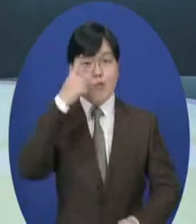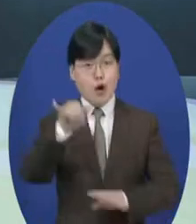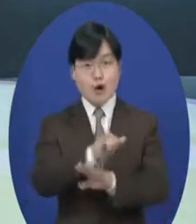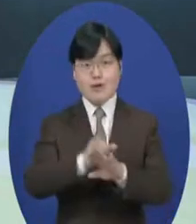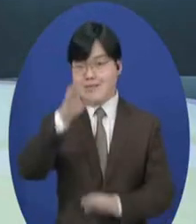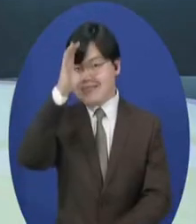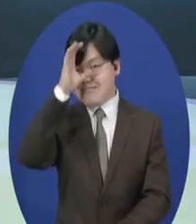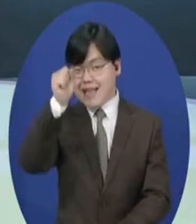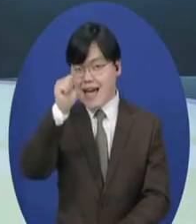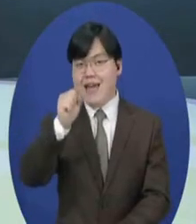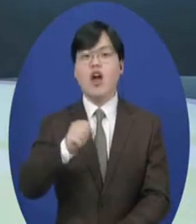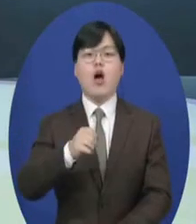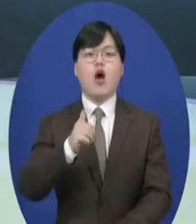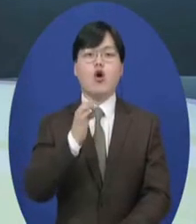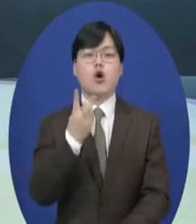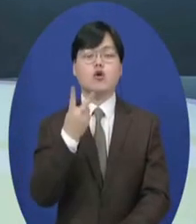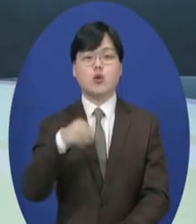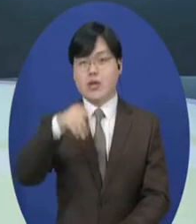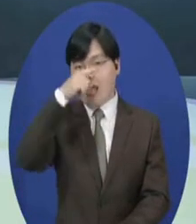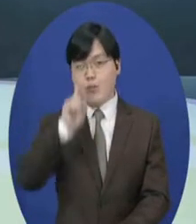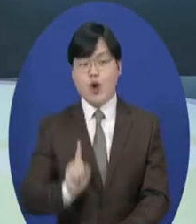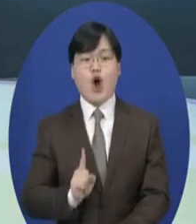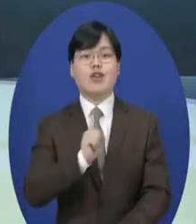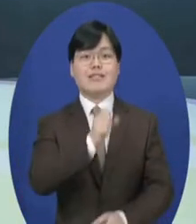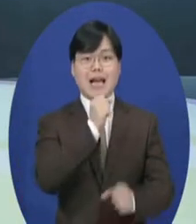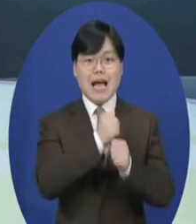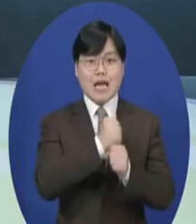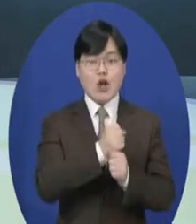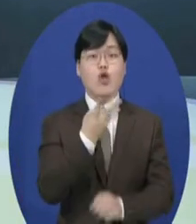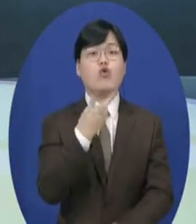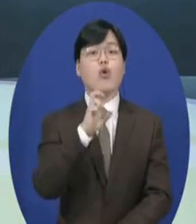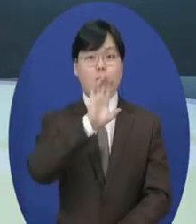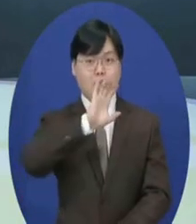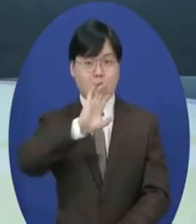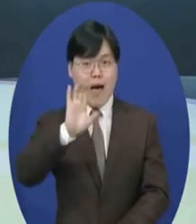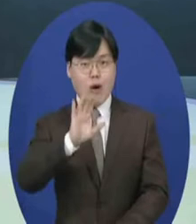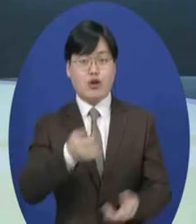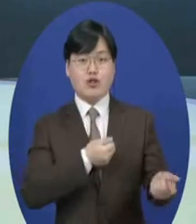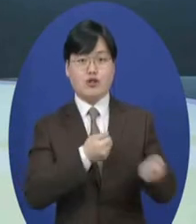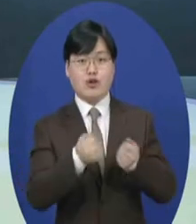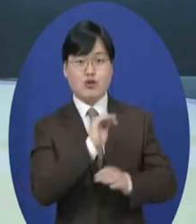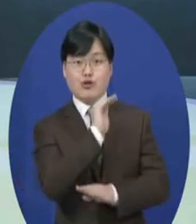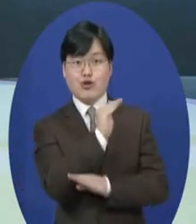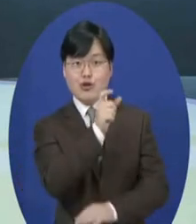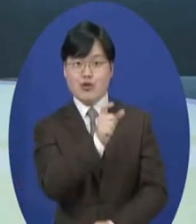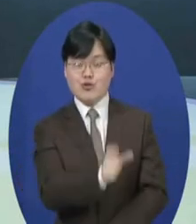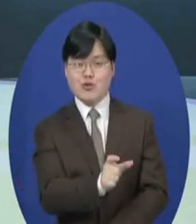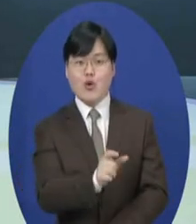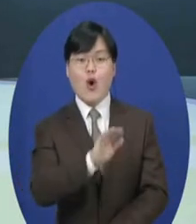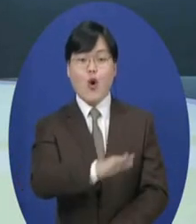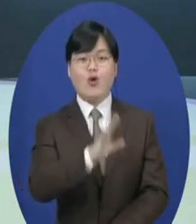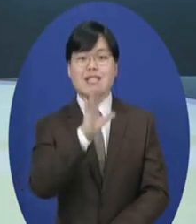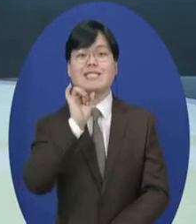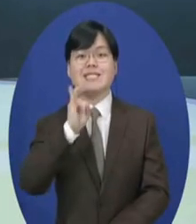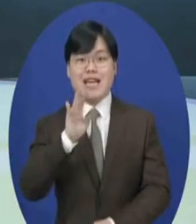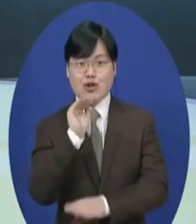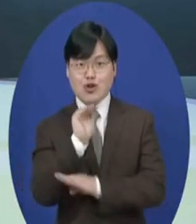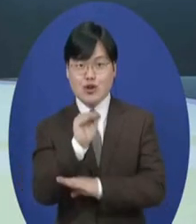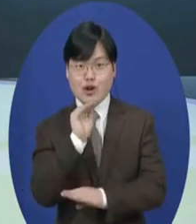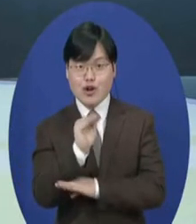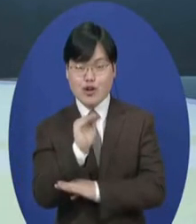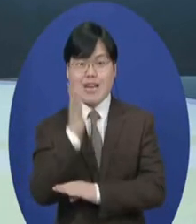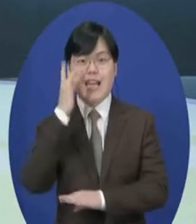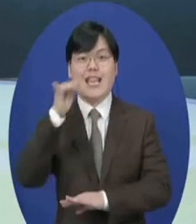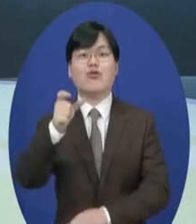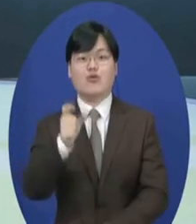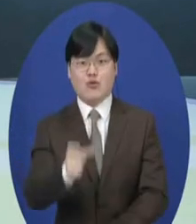Монгол улсын ерөнхийлөгчид оюун эрдэнэ халдвар төвчин судлалын үндэсний төвд ажилныхаа дараа нэгдсэн үндэсний байгууллагын суурин зохицуулагч Тапан Мишра, Хүүхдийн сангийн суурин төлөөлөгч